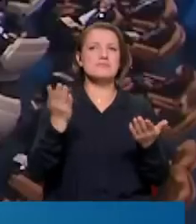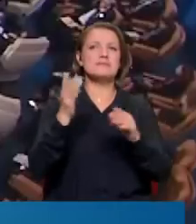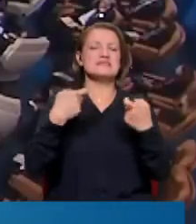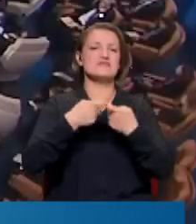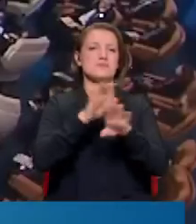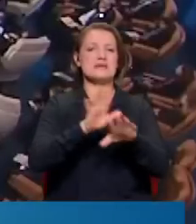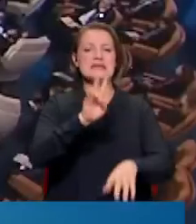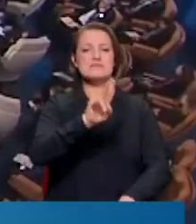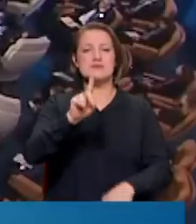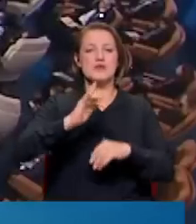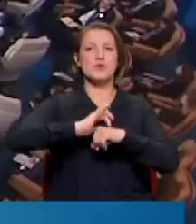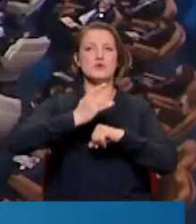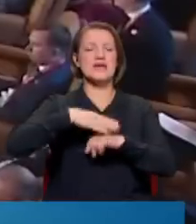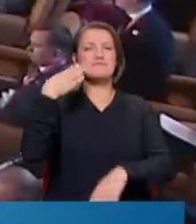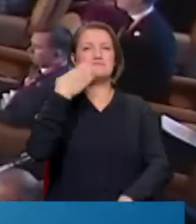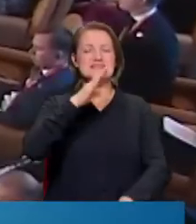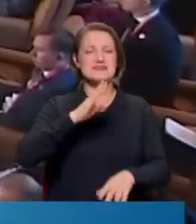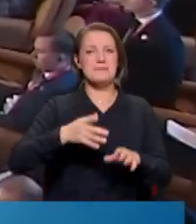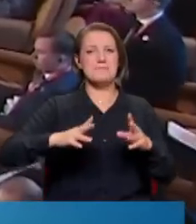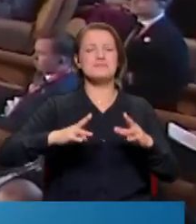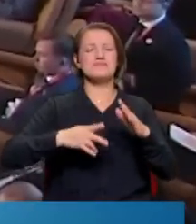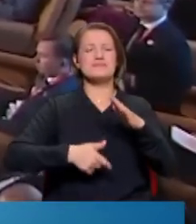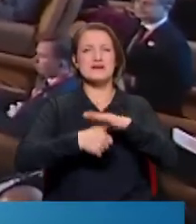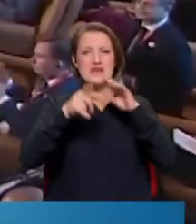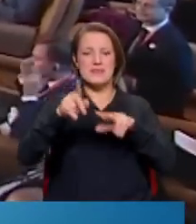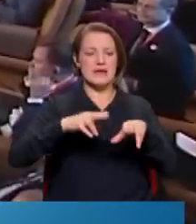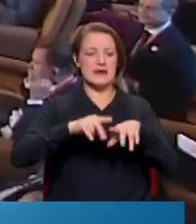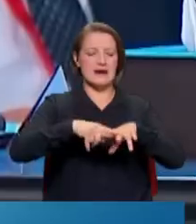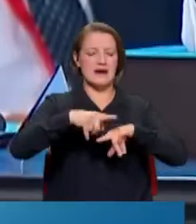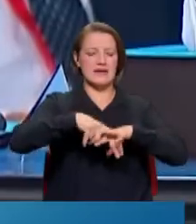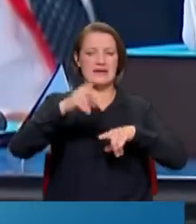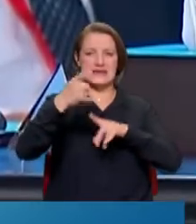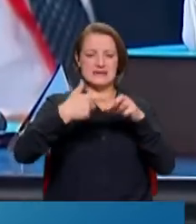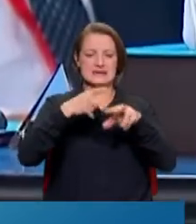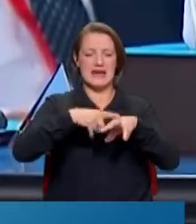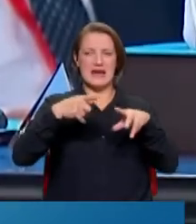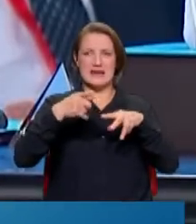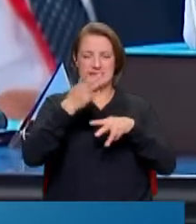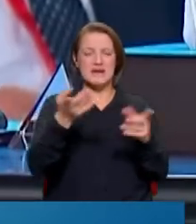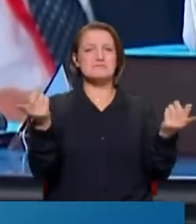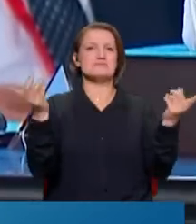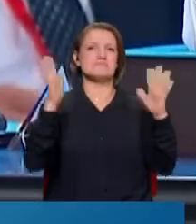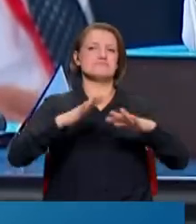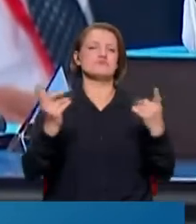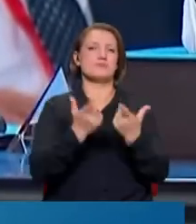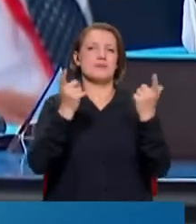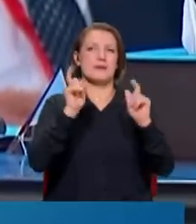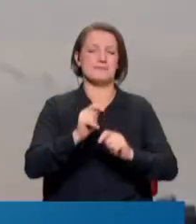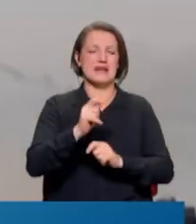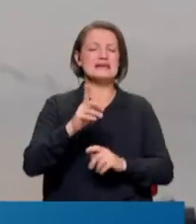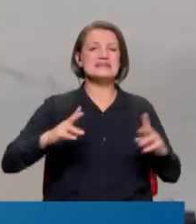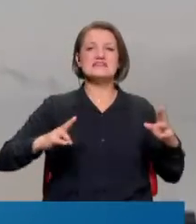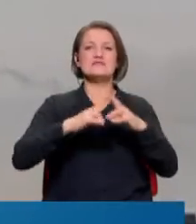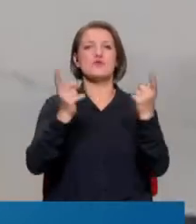21 ülke Mısır'ın başkenti kahire'de barış için Gazze zirvesinde bir araya geldi Türkiye adına Dışişleri Bakanı Hakan Fidan katıldı